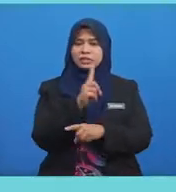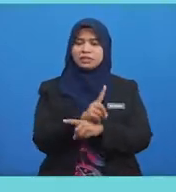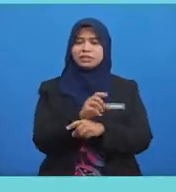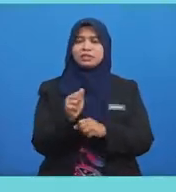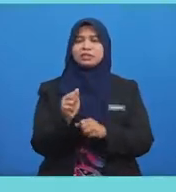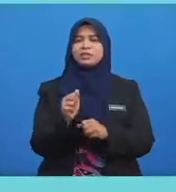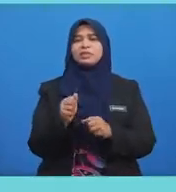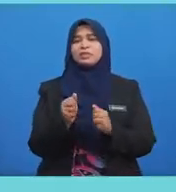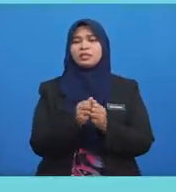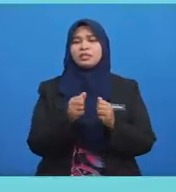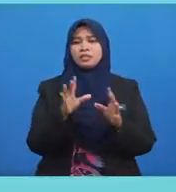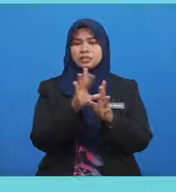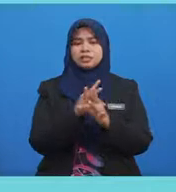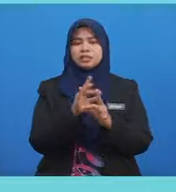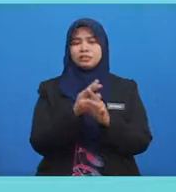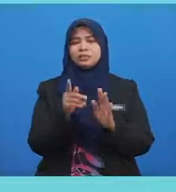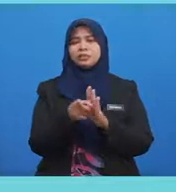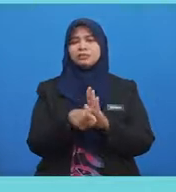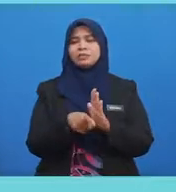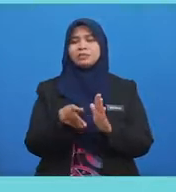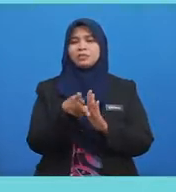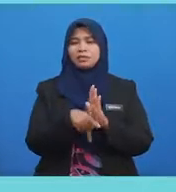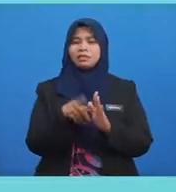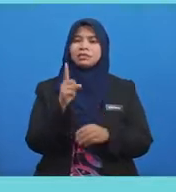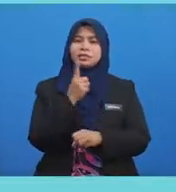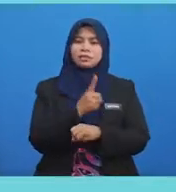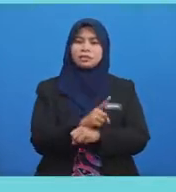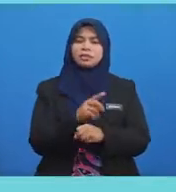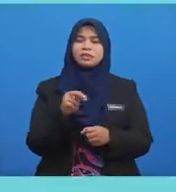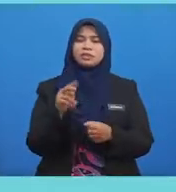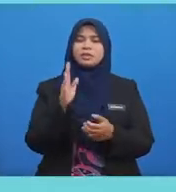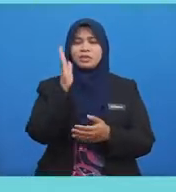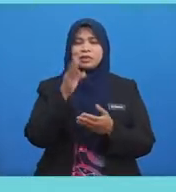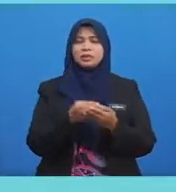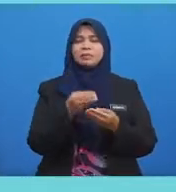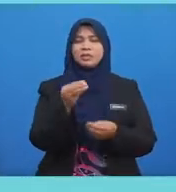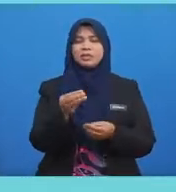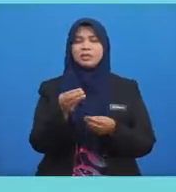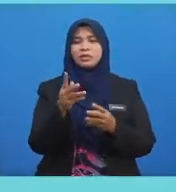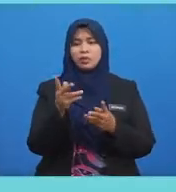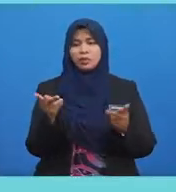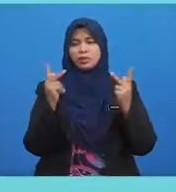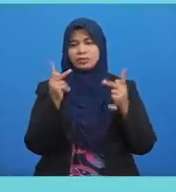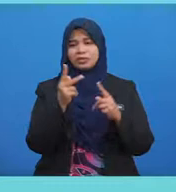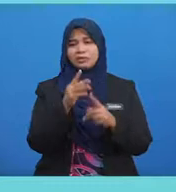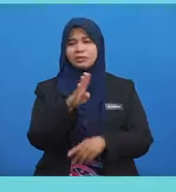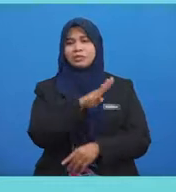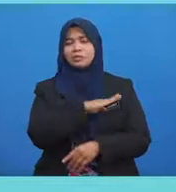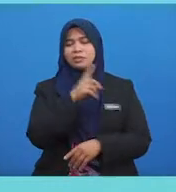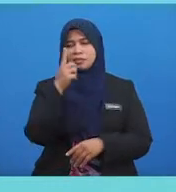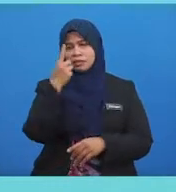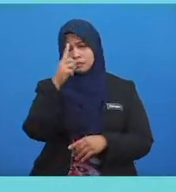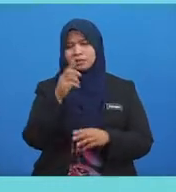mengadakan perjanjian tambahan dengan Sarawak. Perjanjian ini memberikan kuasa kepada British